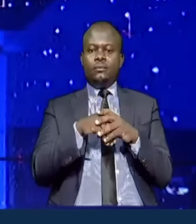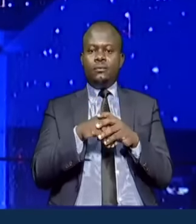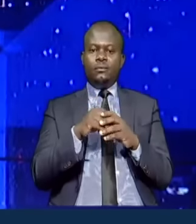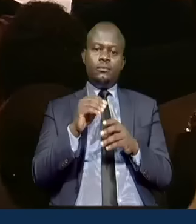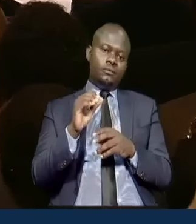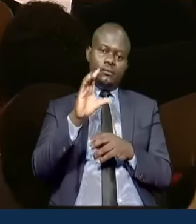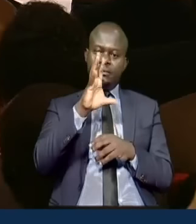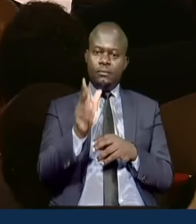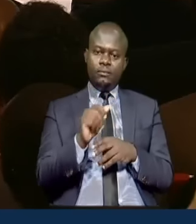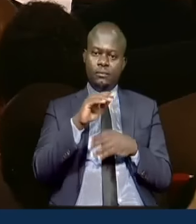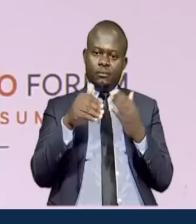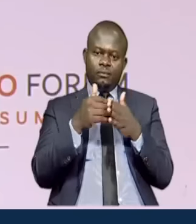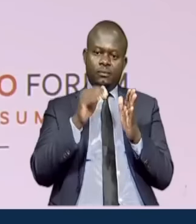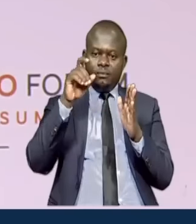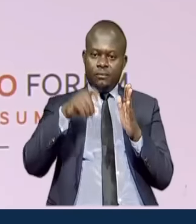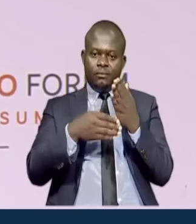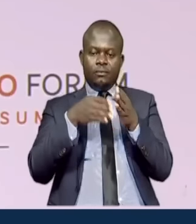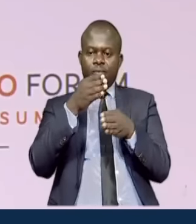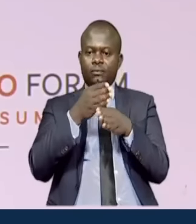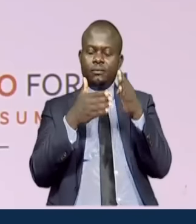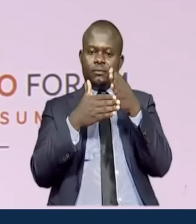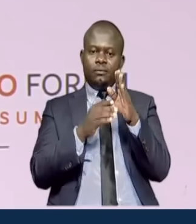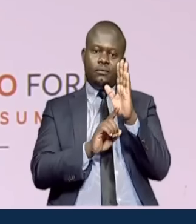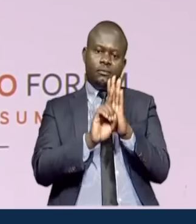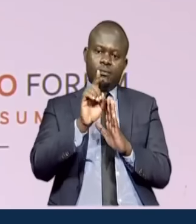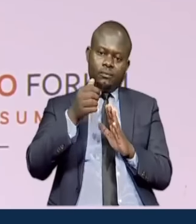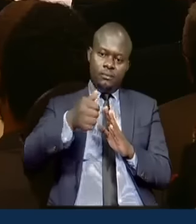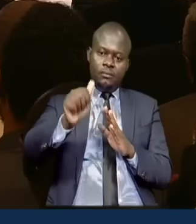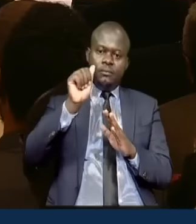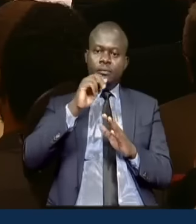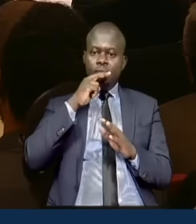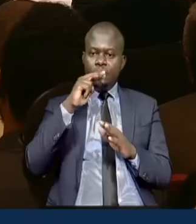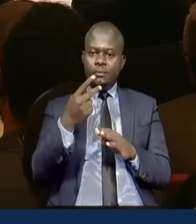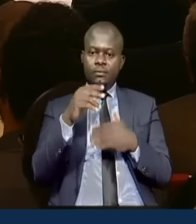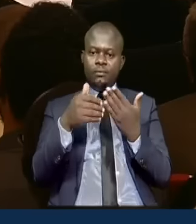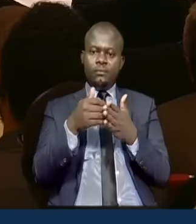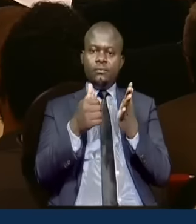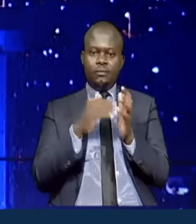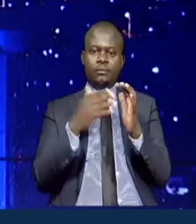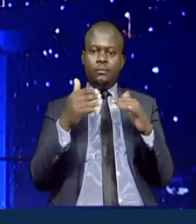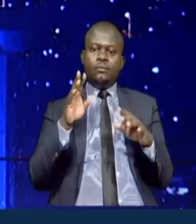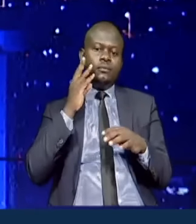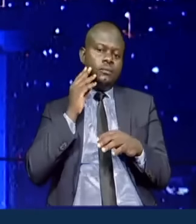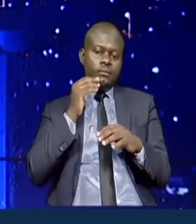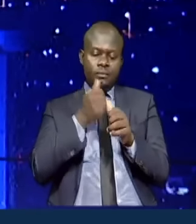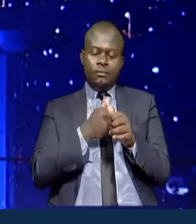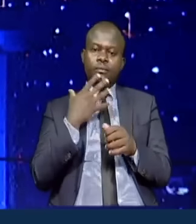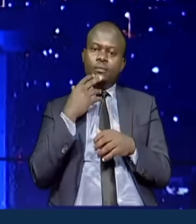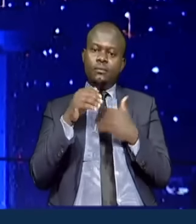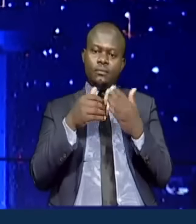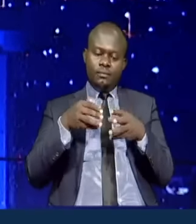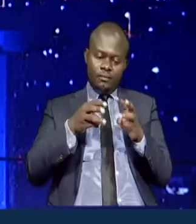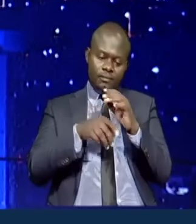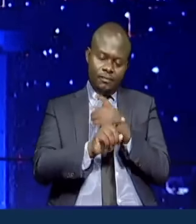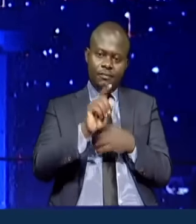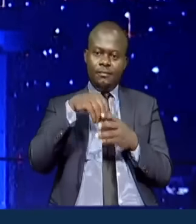wa Afrika bagomba kubakira ku iterambere ryawo ku bisubizo by'ibibazo biwugarije. Wa gatanu hari uburyo twinjira muri